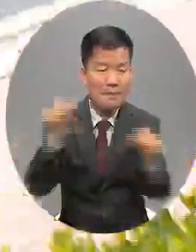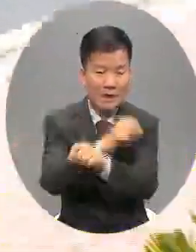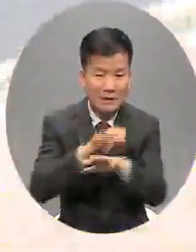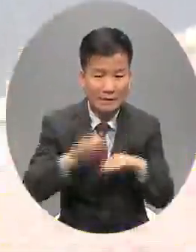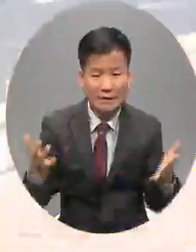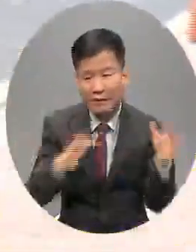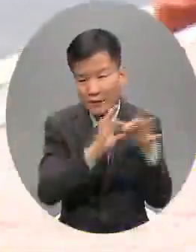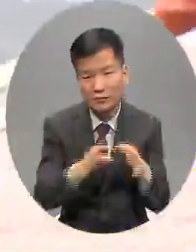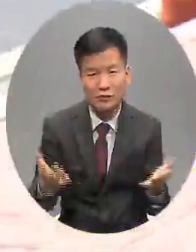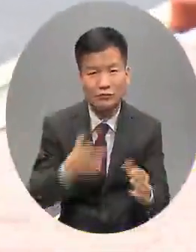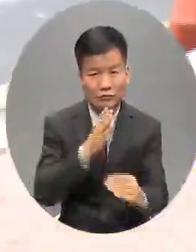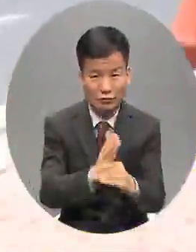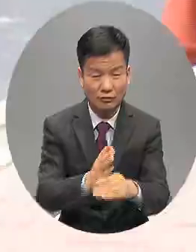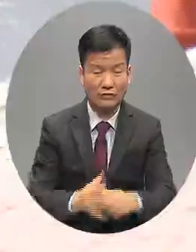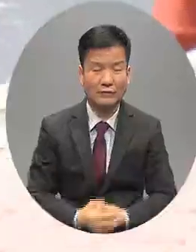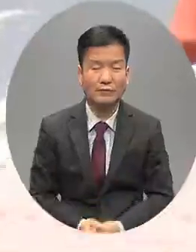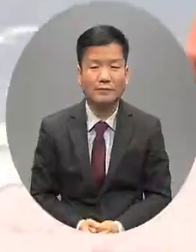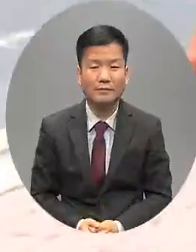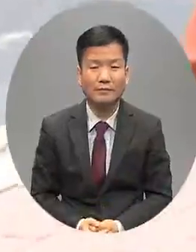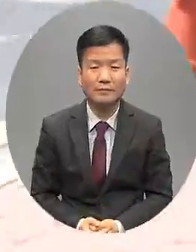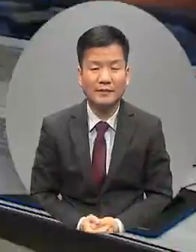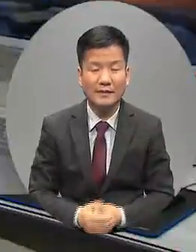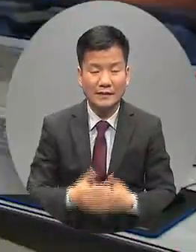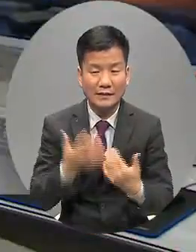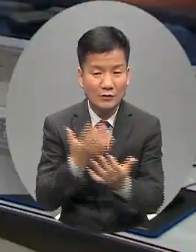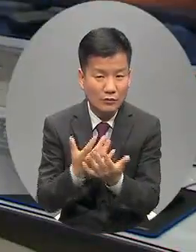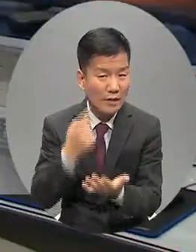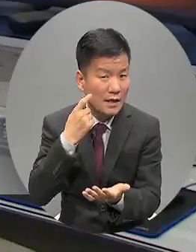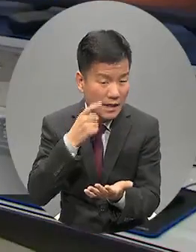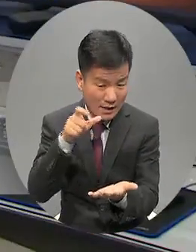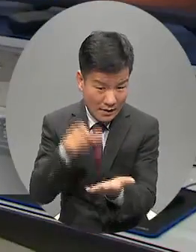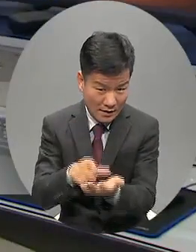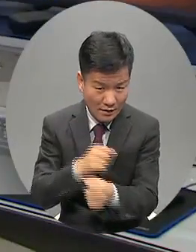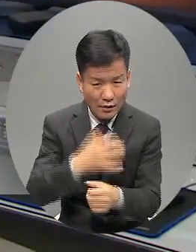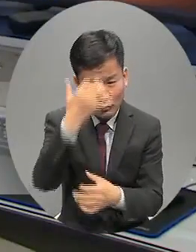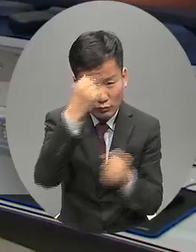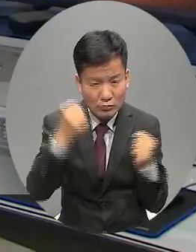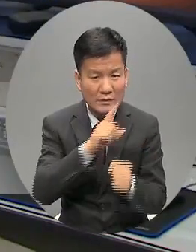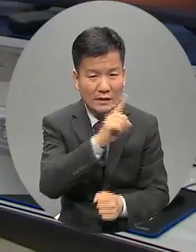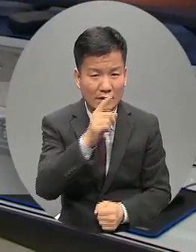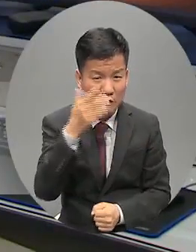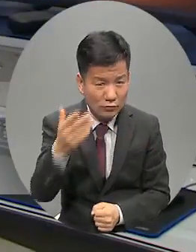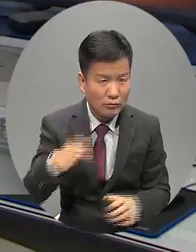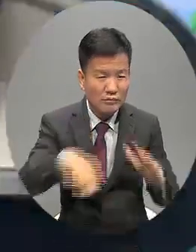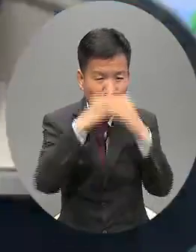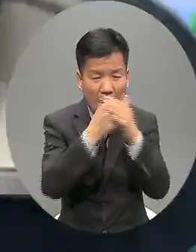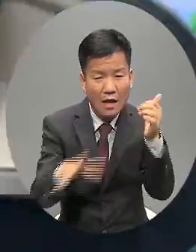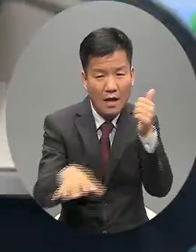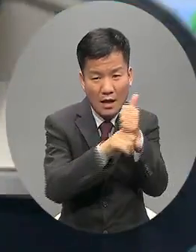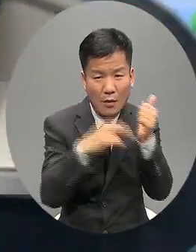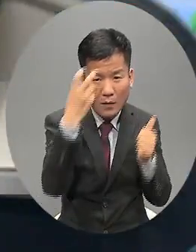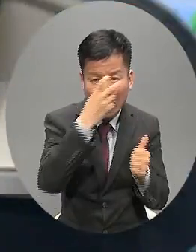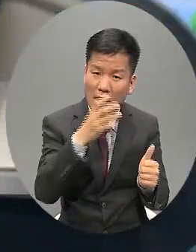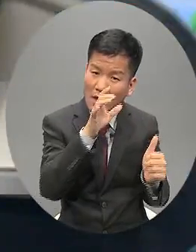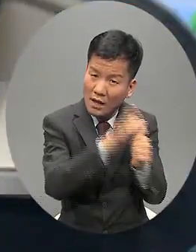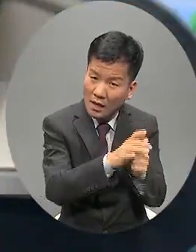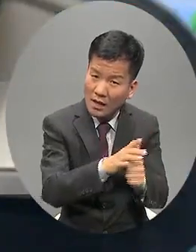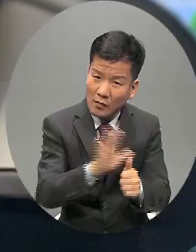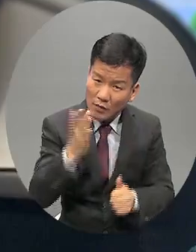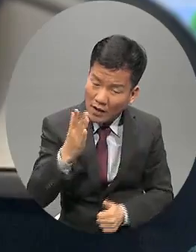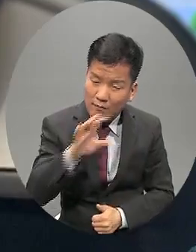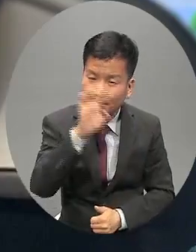지금까지 근무하고 있습니다 상황 보고서를 조작한 사람이 충북의 119 상황을 총괄하는 자리에 임명된